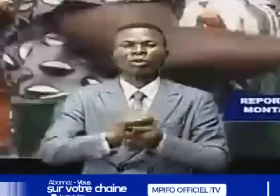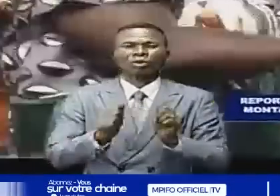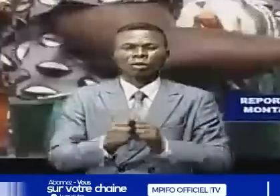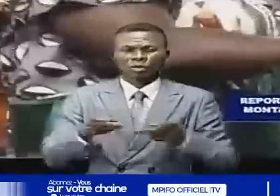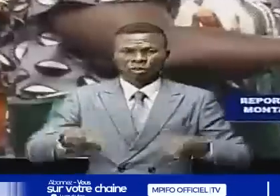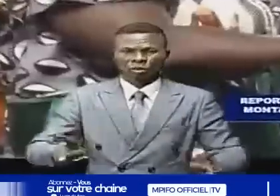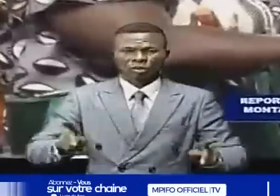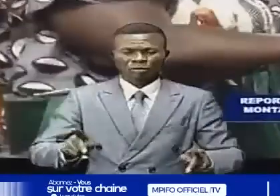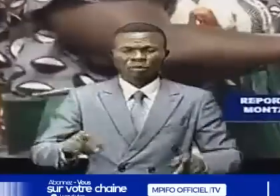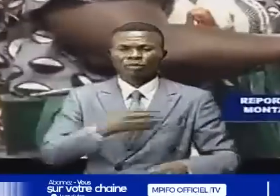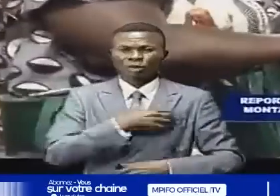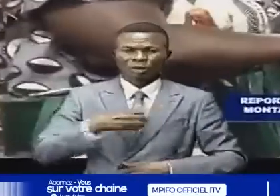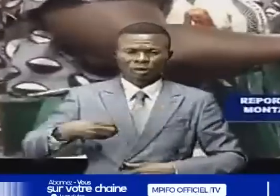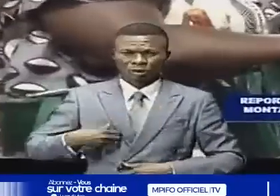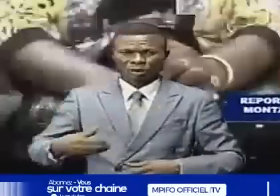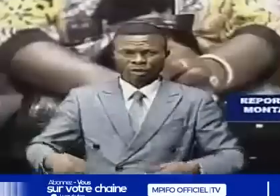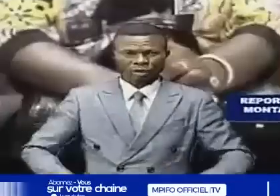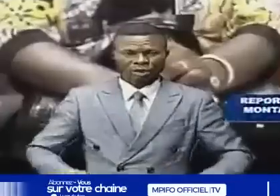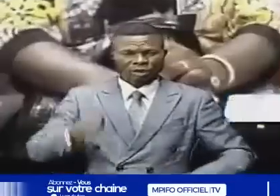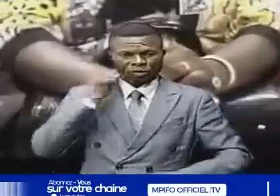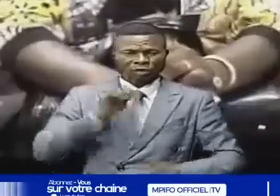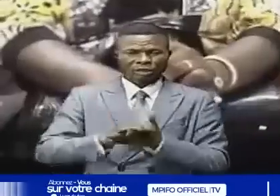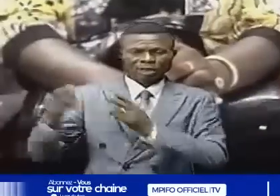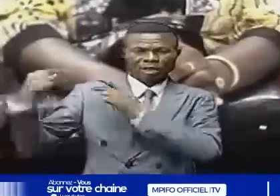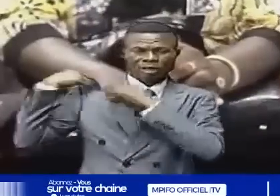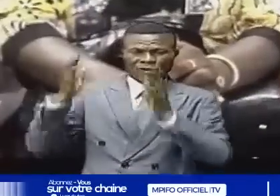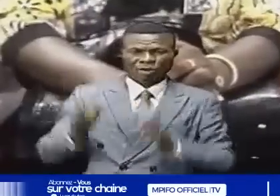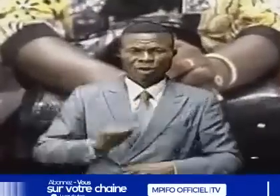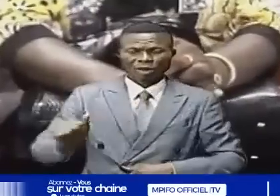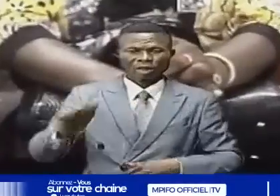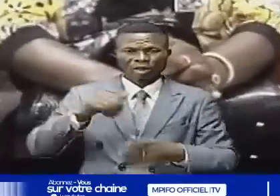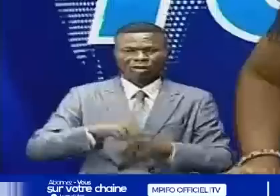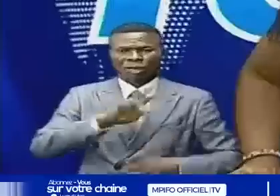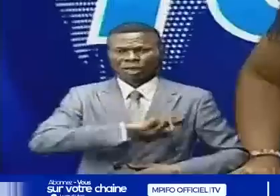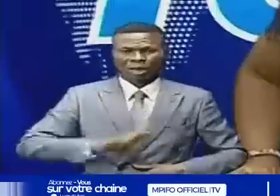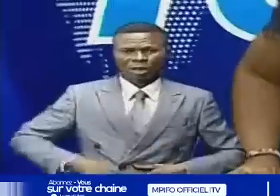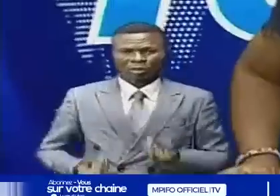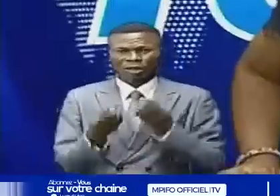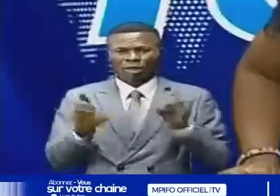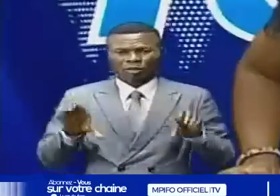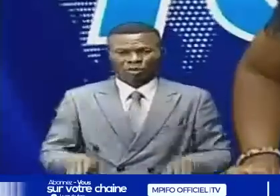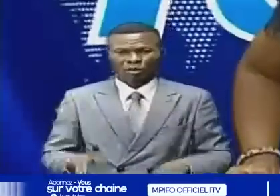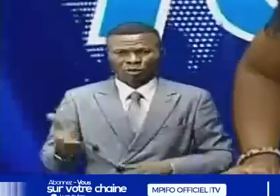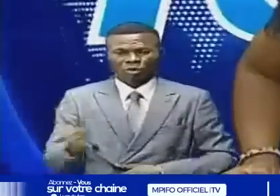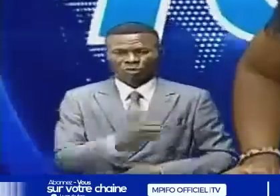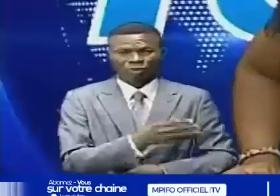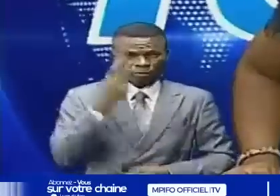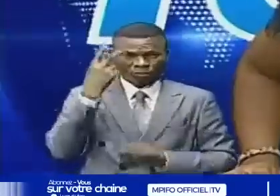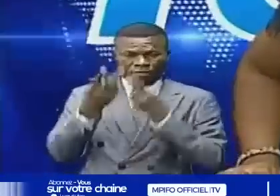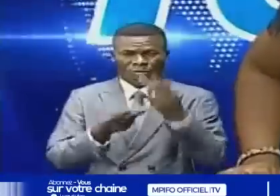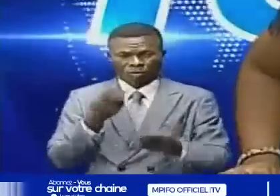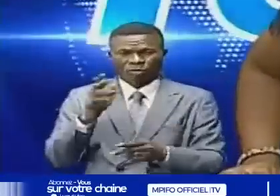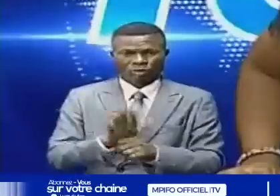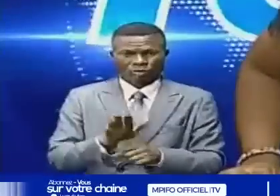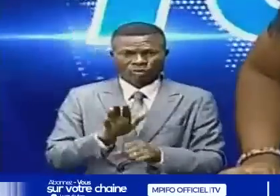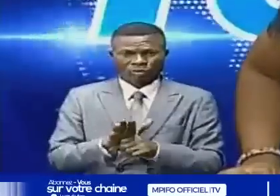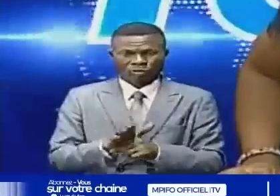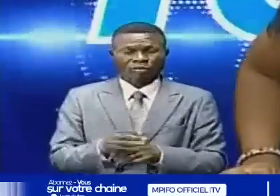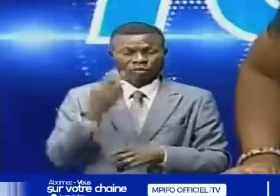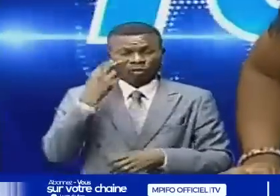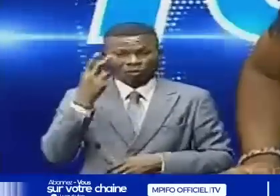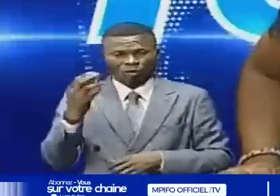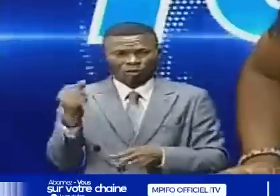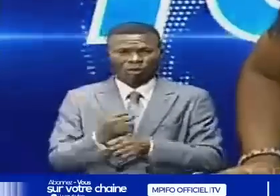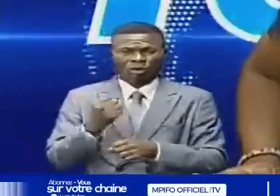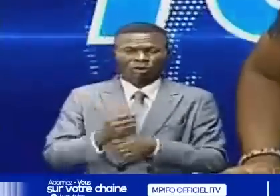Question de permettre l'autonomisation des femmes et filles de la République démocratique du Congo. Une visite de plus pour inspecter les